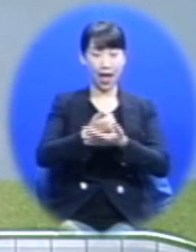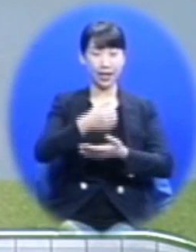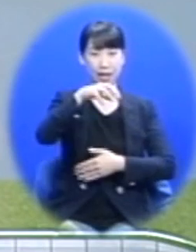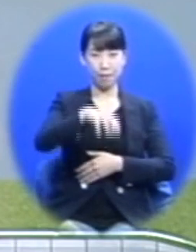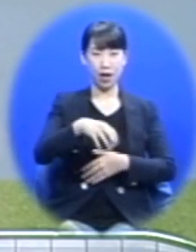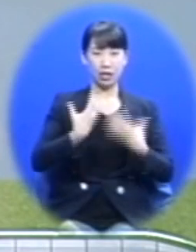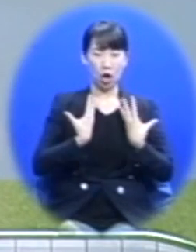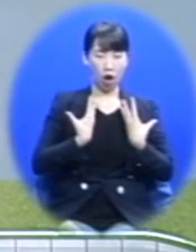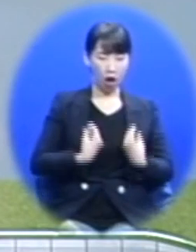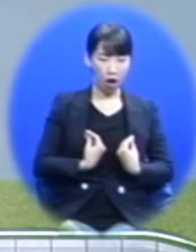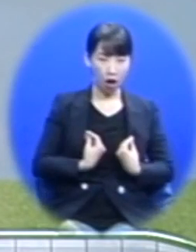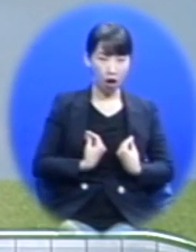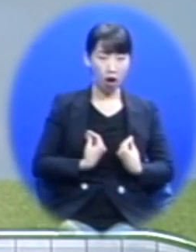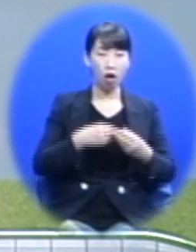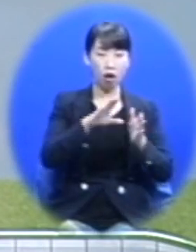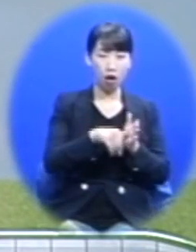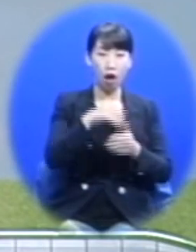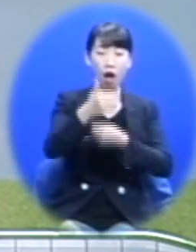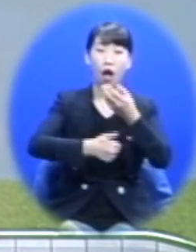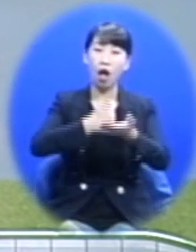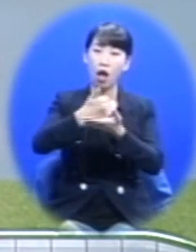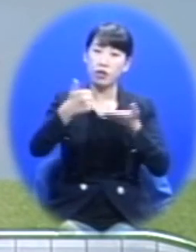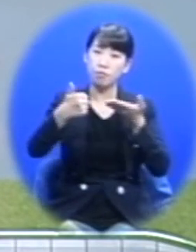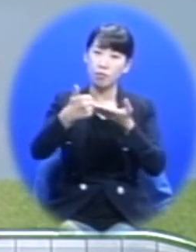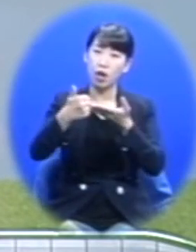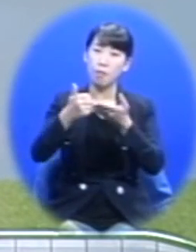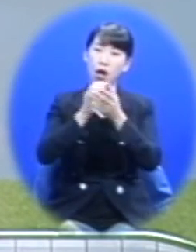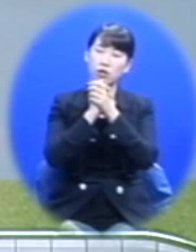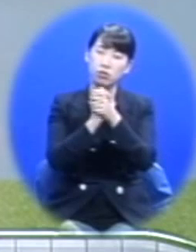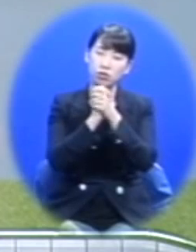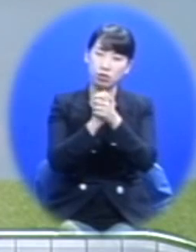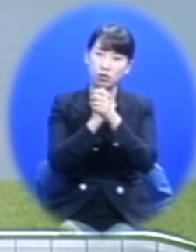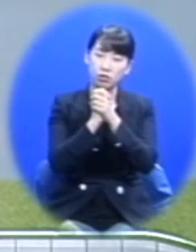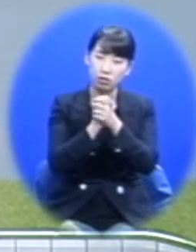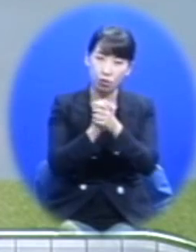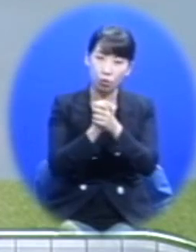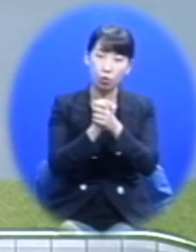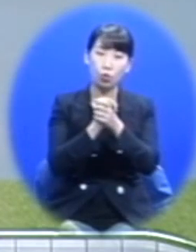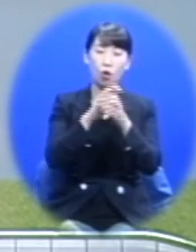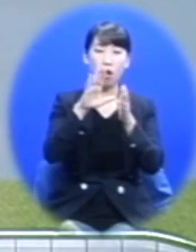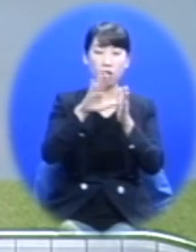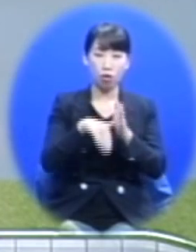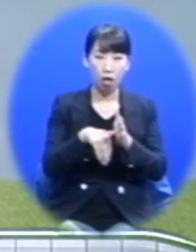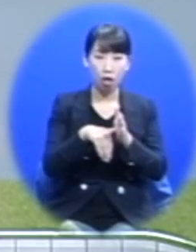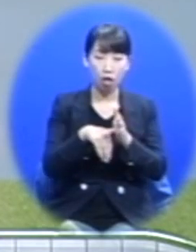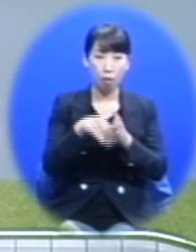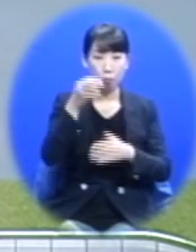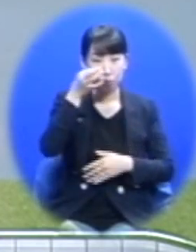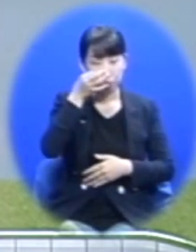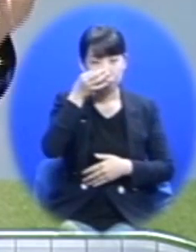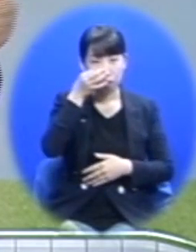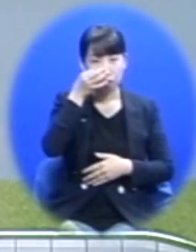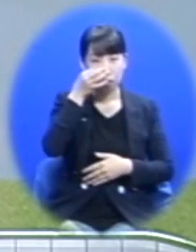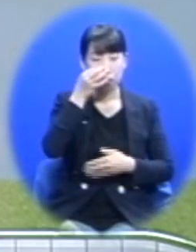가운데 완전한 좌절 가운데 하나님 앞에 탄식의 기도를 시작을 하다가도 기도하다가 보면